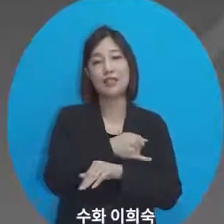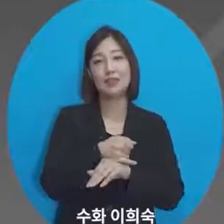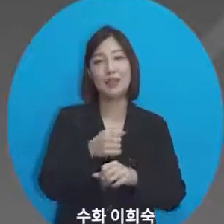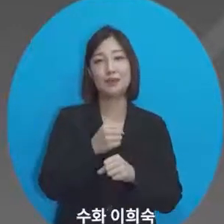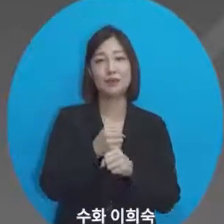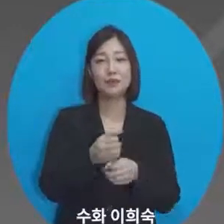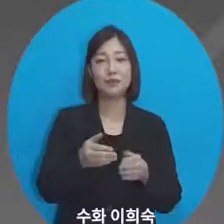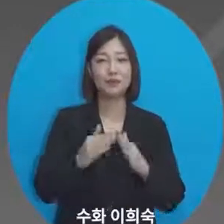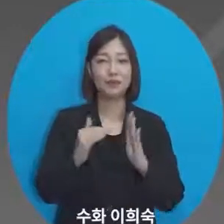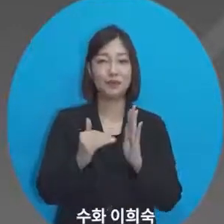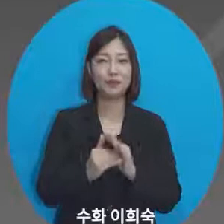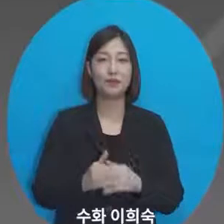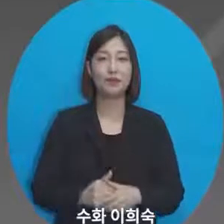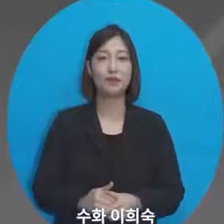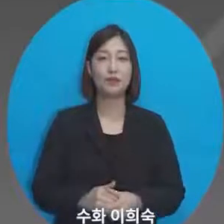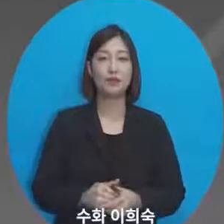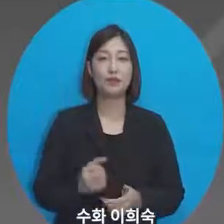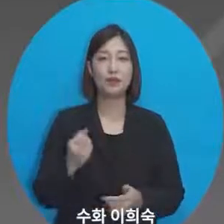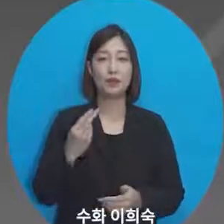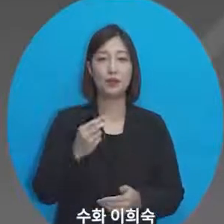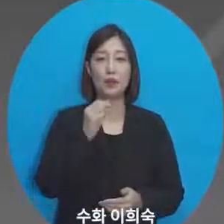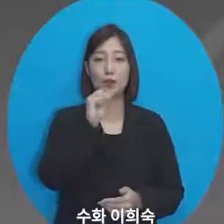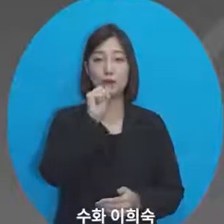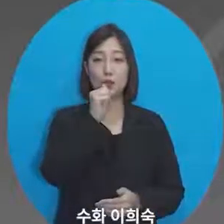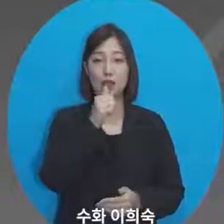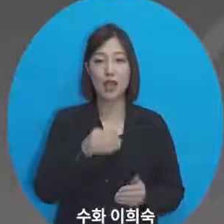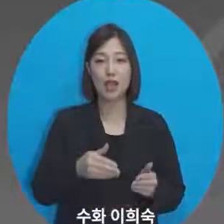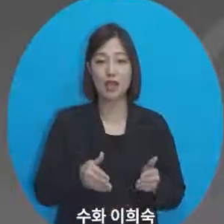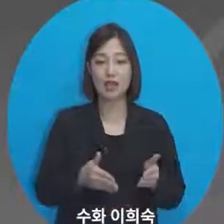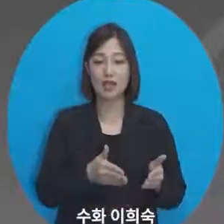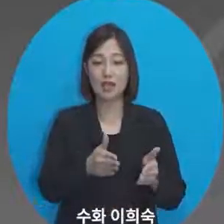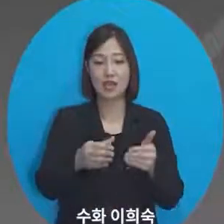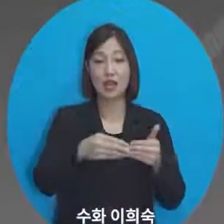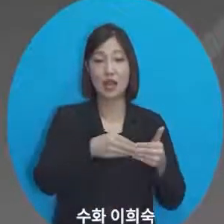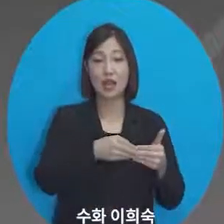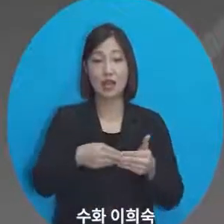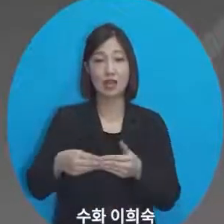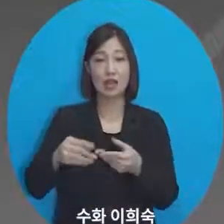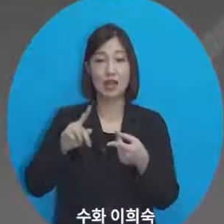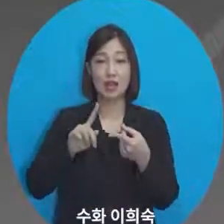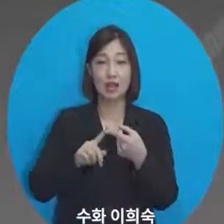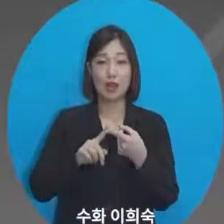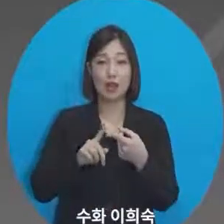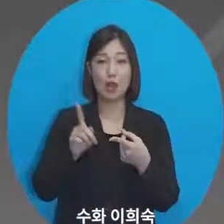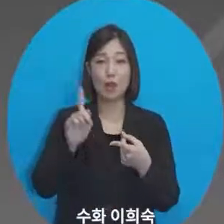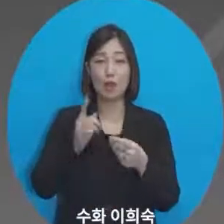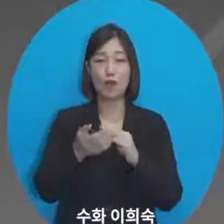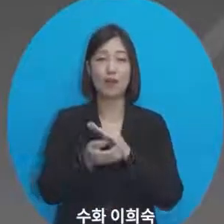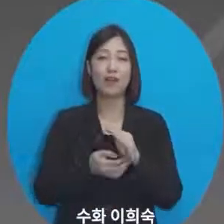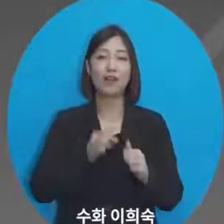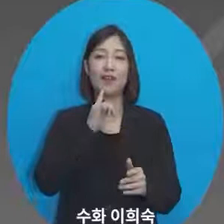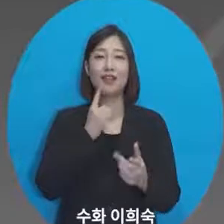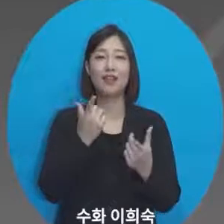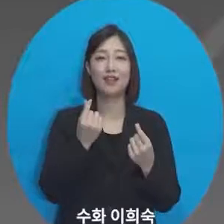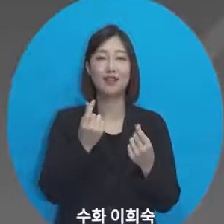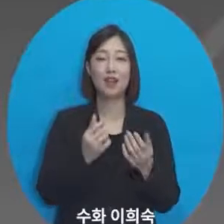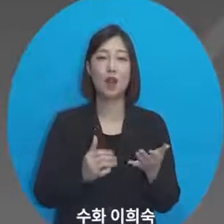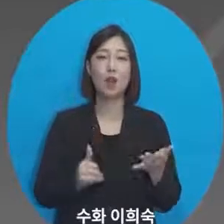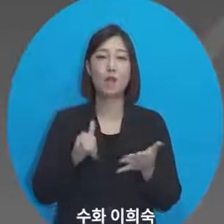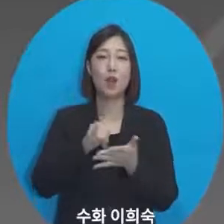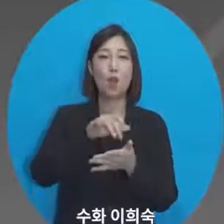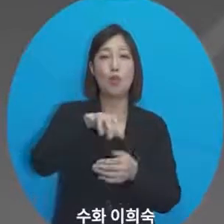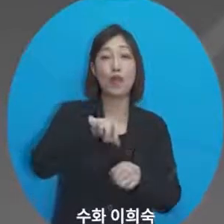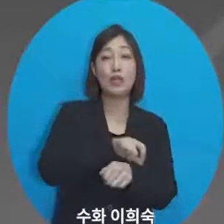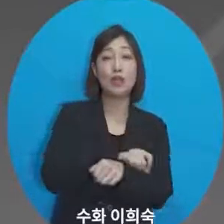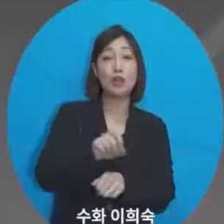있습니다. 그리고 유도 안내 표지판 같은 경우는 다양한 외국인들이 공항을 방문하고